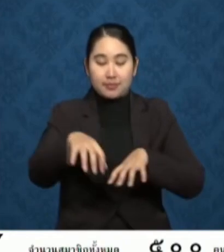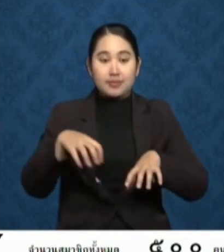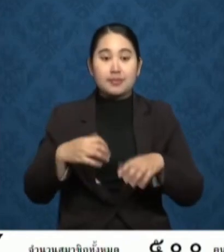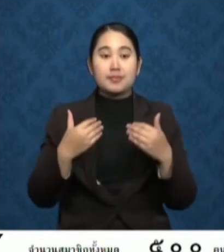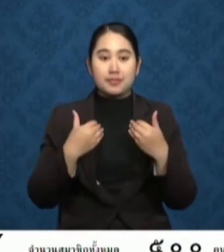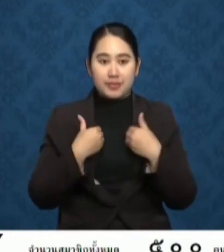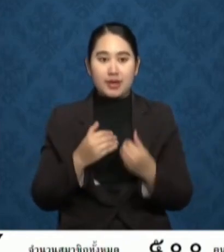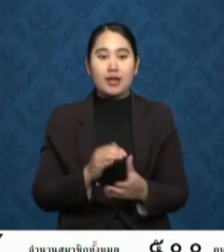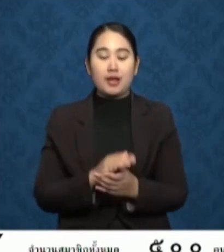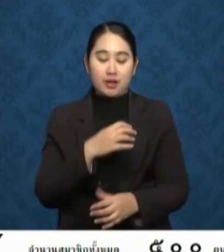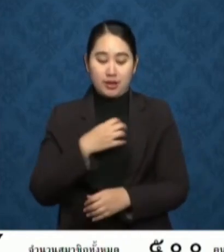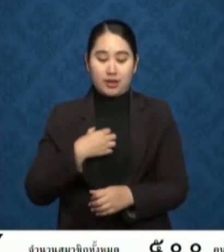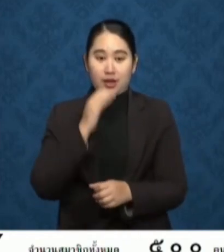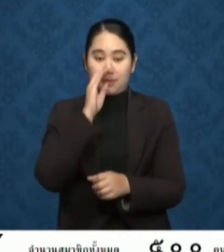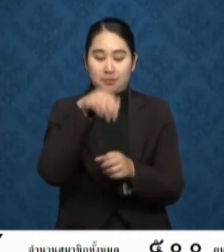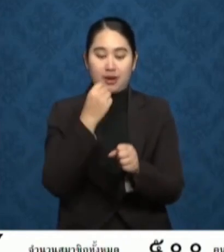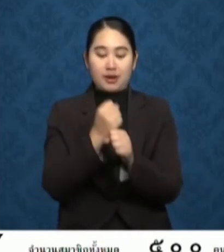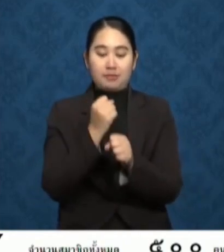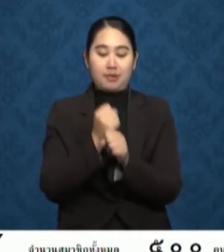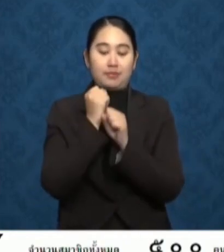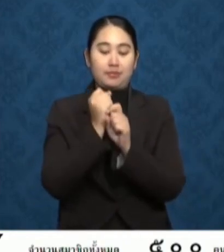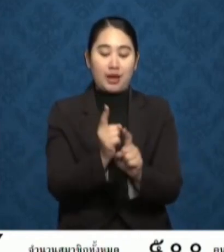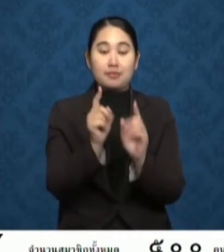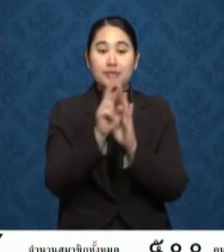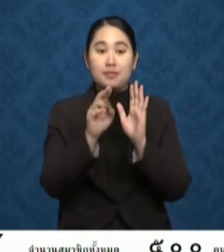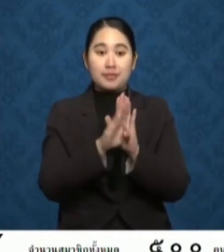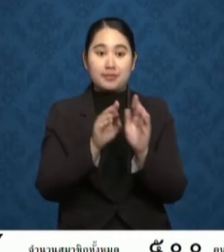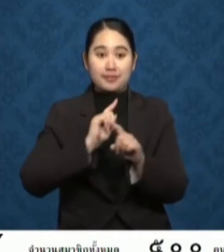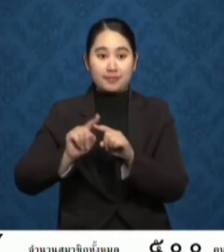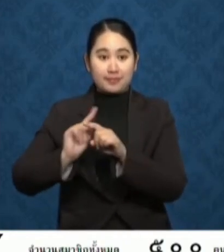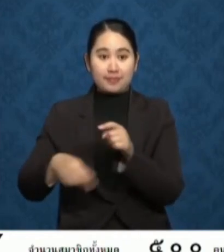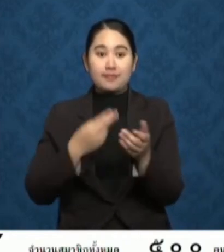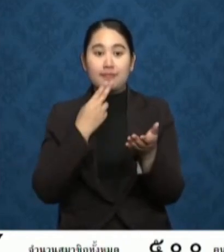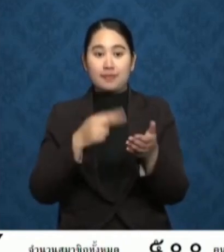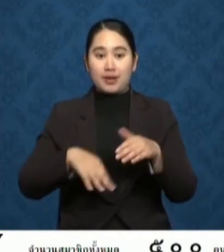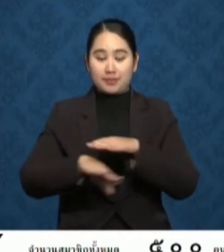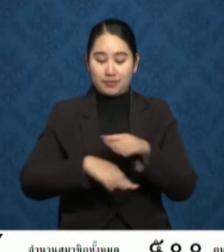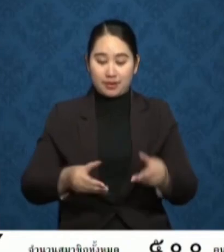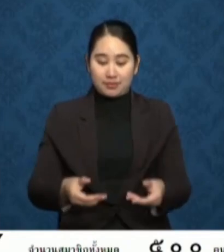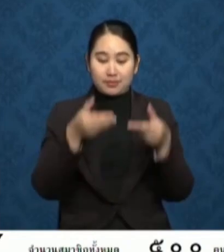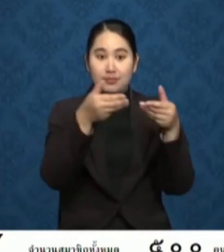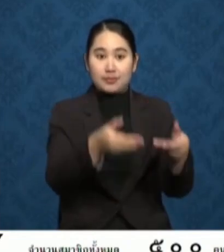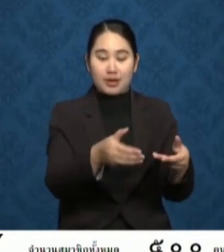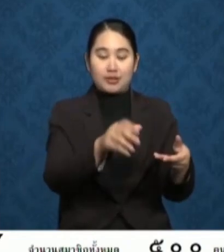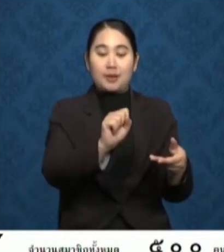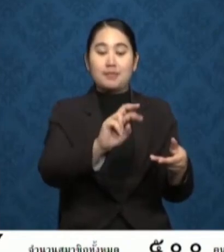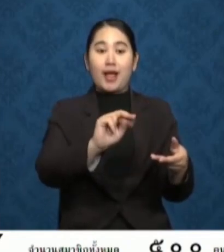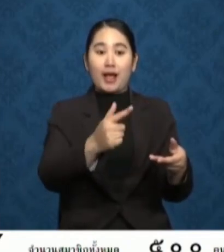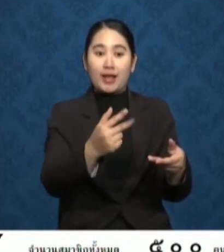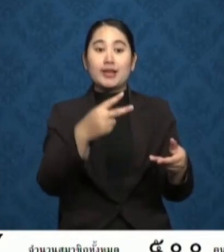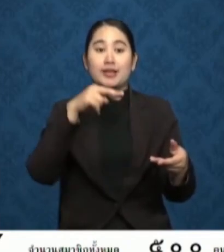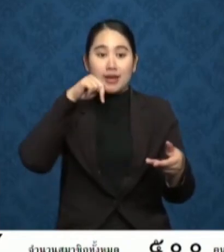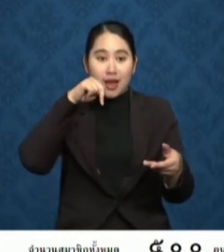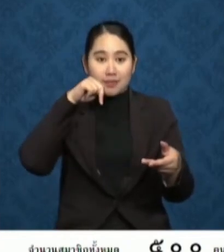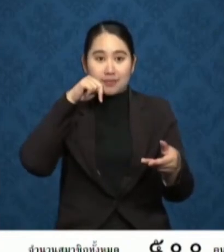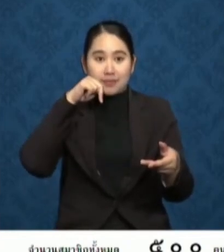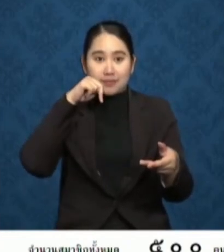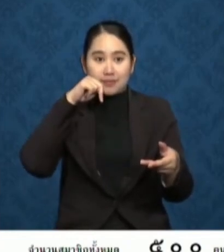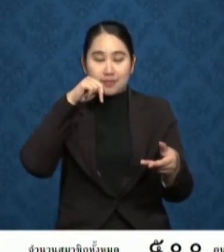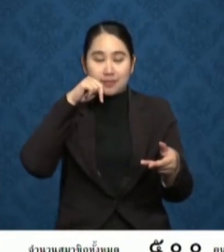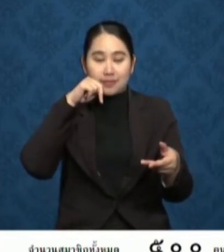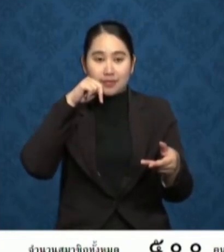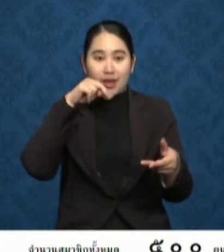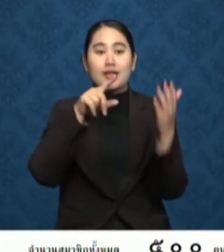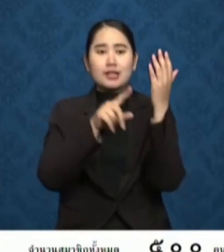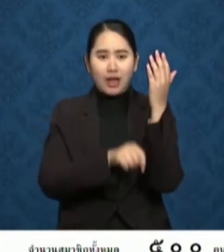บเมืองปากภูณได้ดำเนินการตามระเบียบและขนตอนต่ ๆ และได้ส่งเอกสารไปให้สำนัษัพยากรน้ำเข